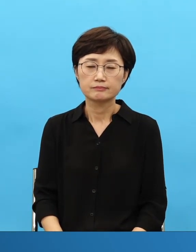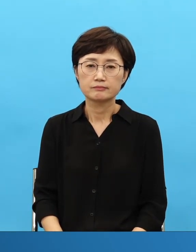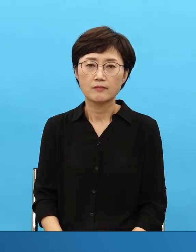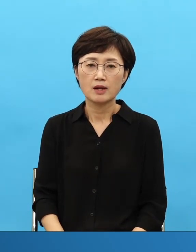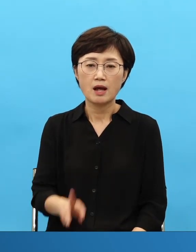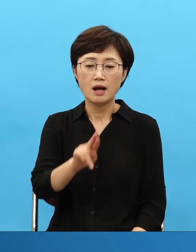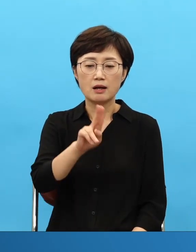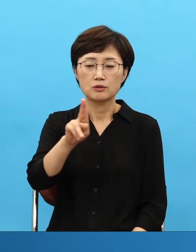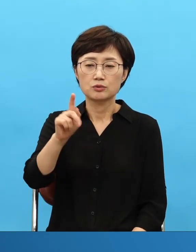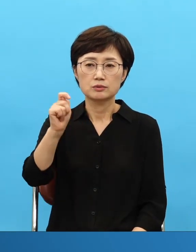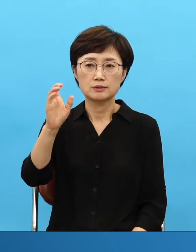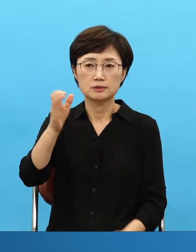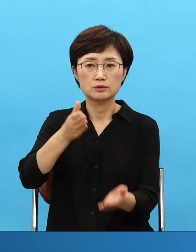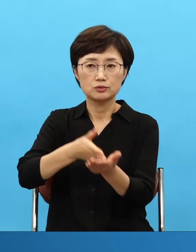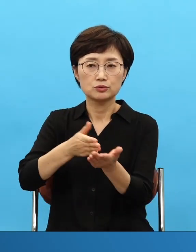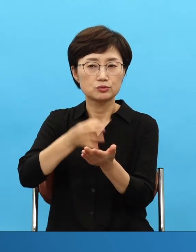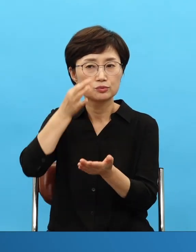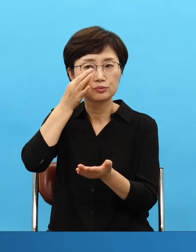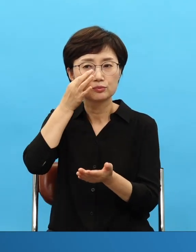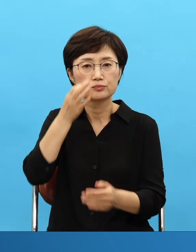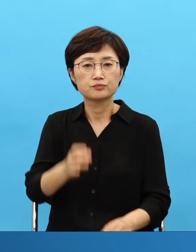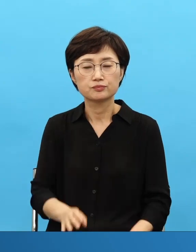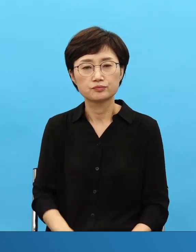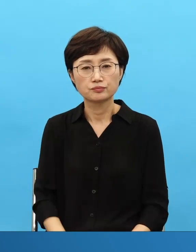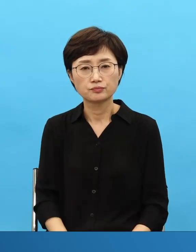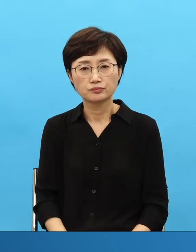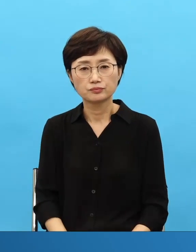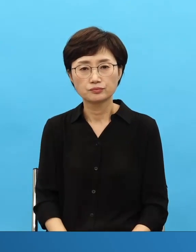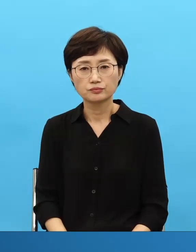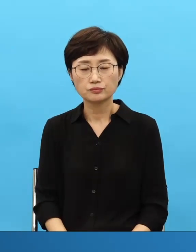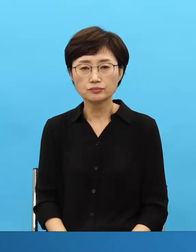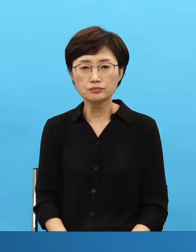12시 뉴스가 있겠습니다. We watch the RUTC News.